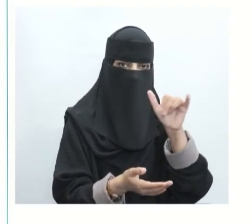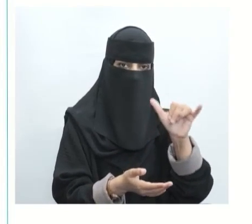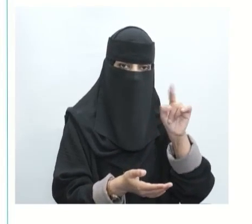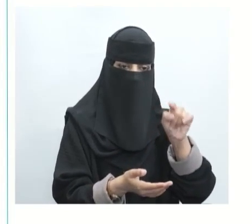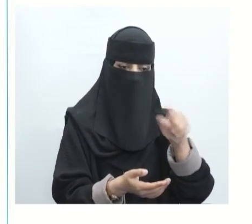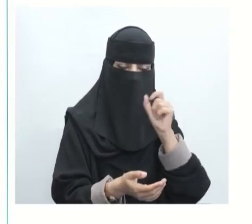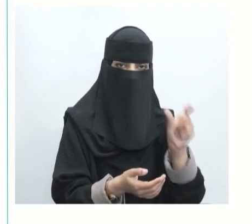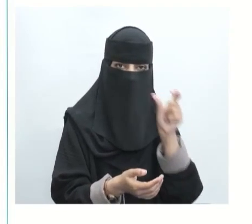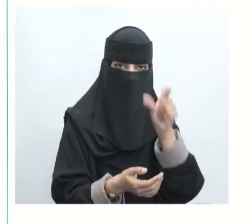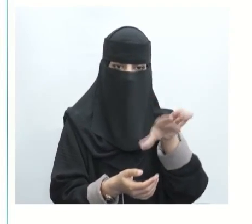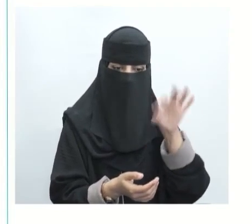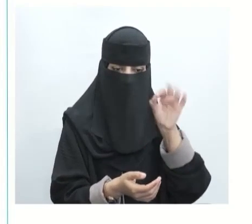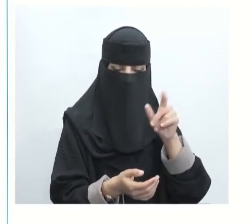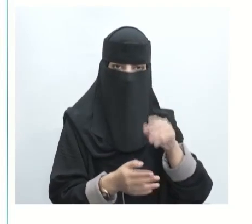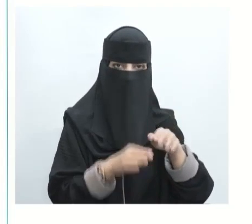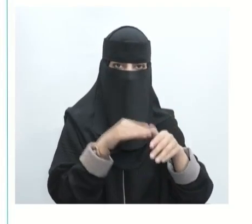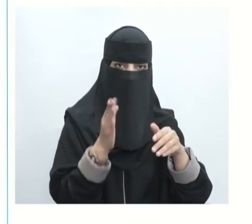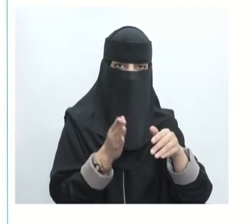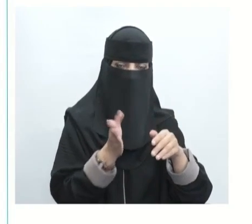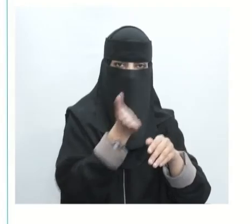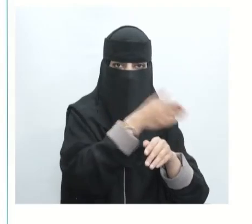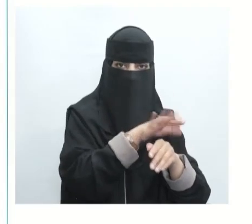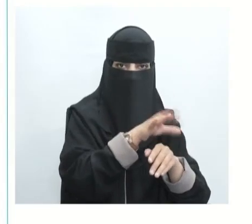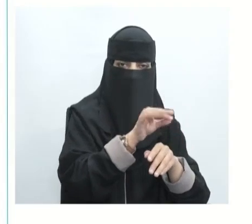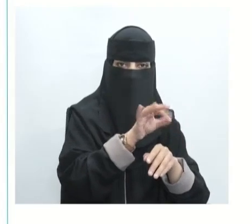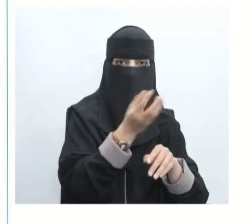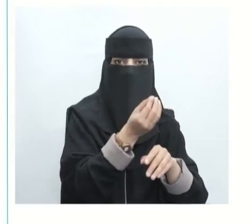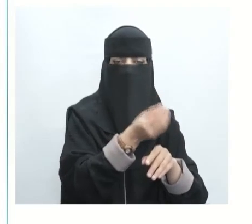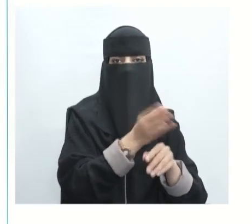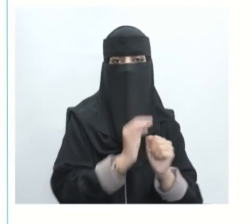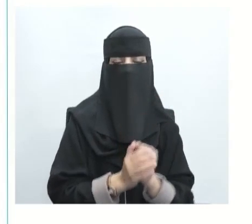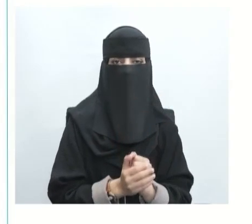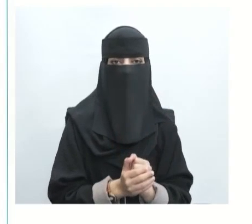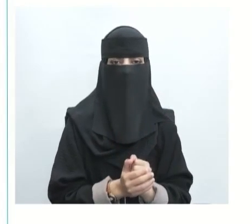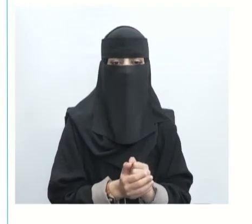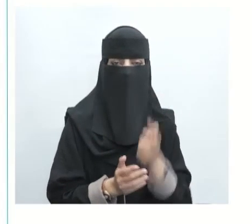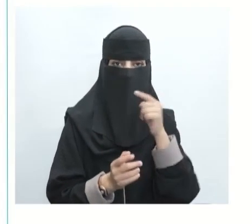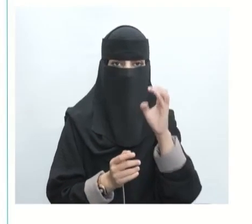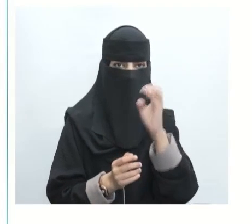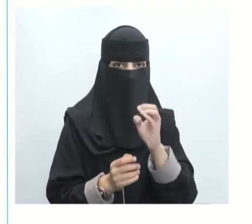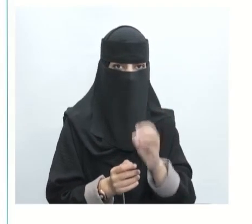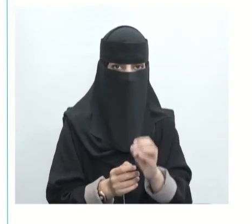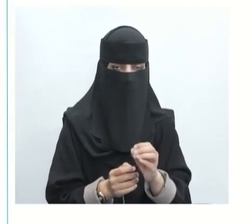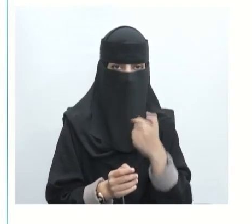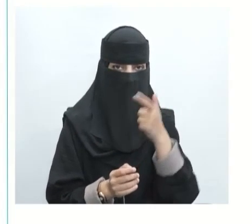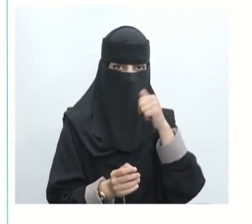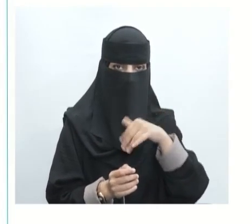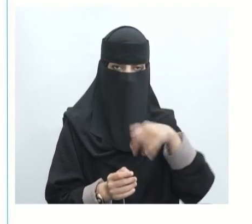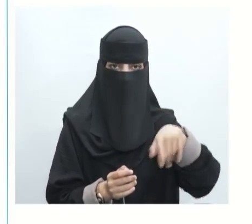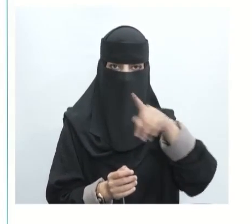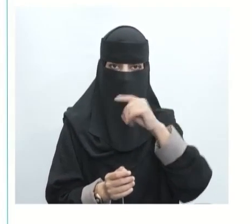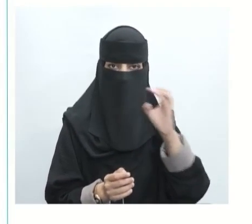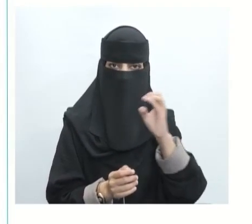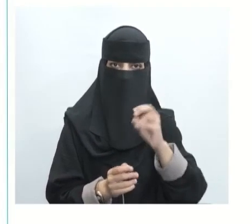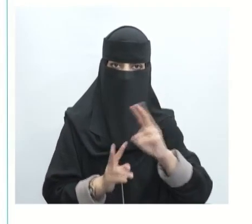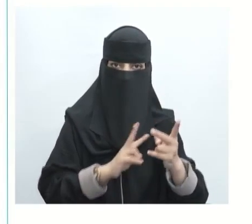أداة الاستثناء، وخرج ما بعدها عن حكم ما قبلها. إذا كانت هذه الإجابة، وأتمنى أن يكون لديكم